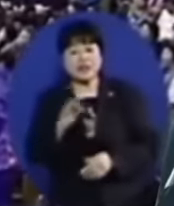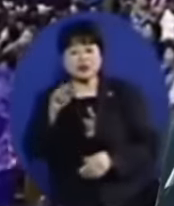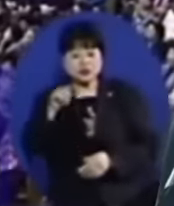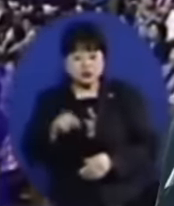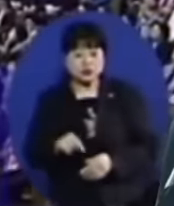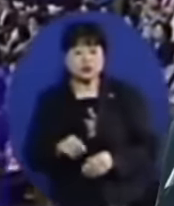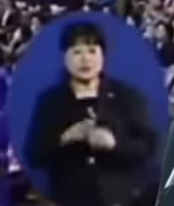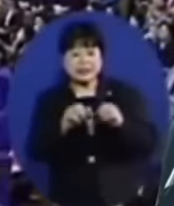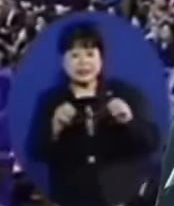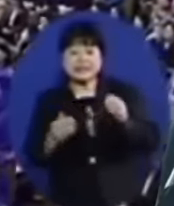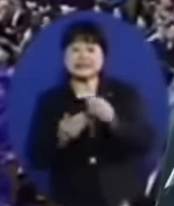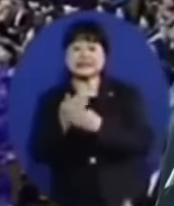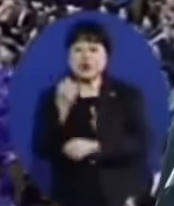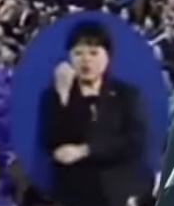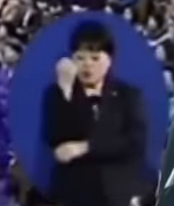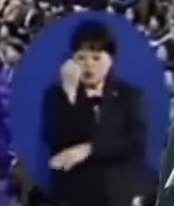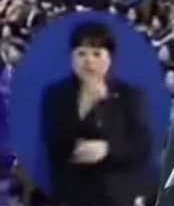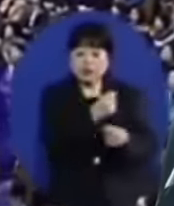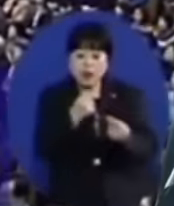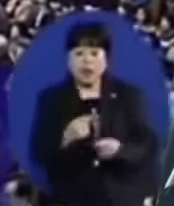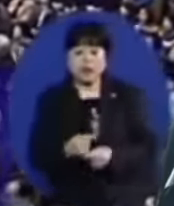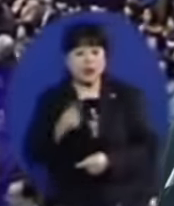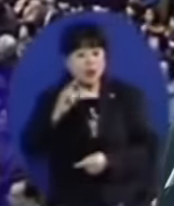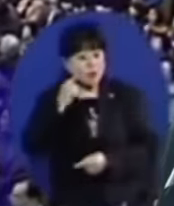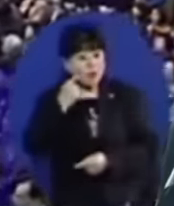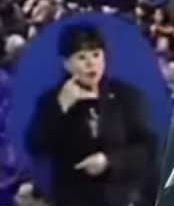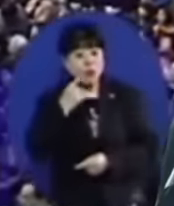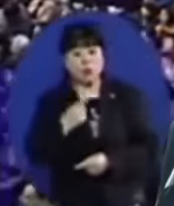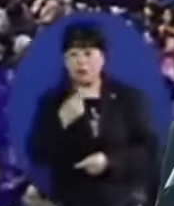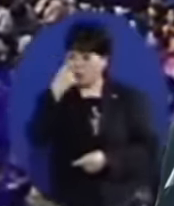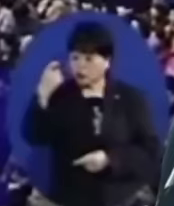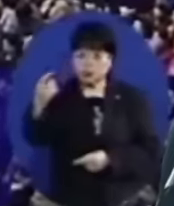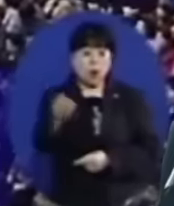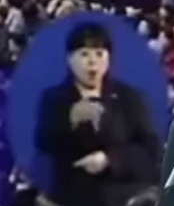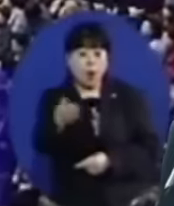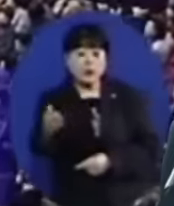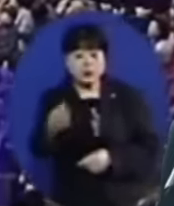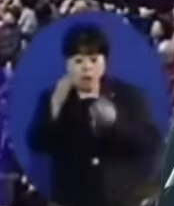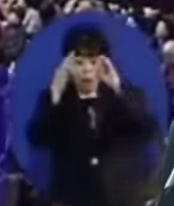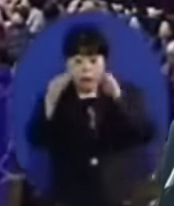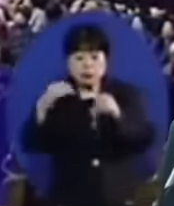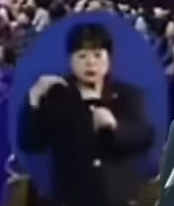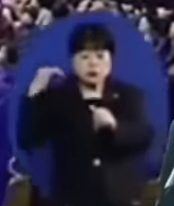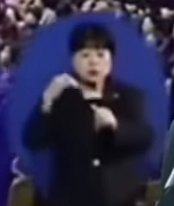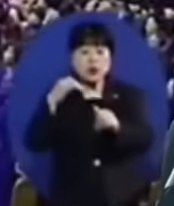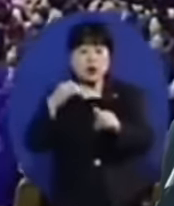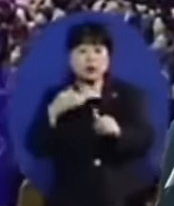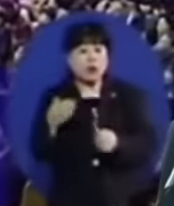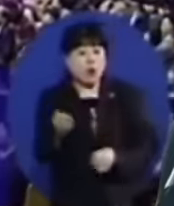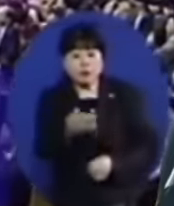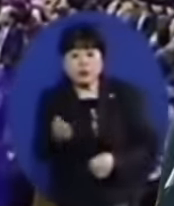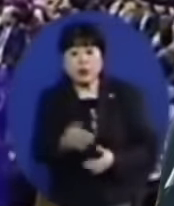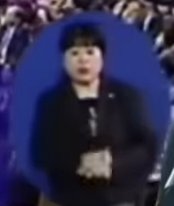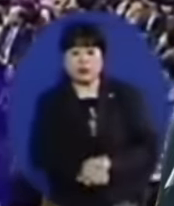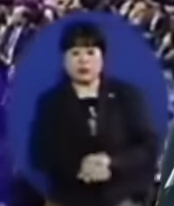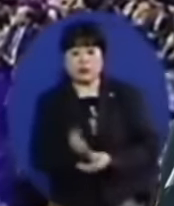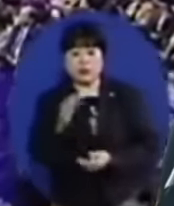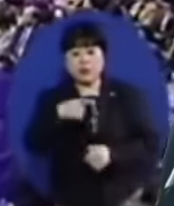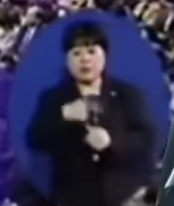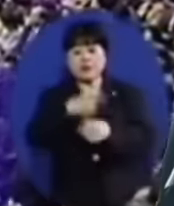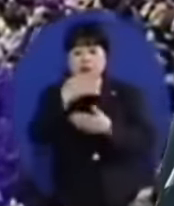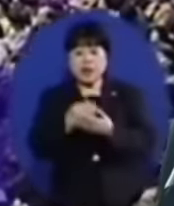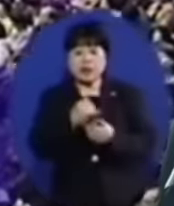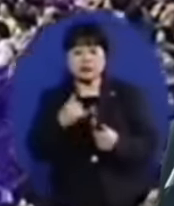마른 땅에서 나온 뿌리 같아서 고운 모양도 없고 풍채도 없은 즉 우리가 보기에 흠모할 만한 아름다운 것이 없도다. 그는 멸시를